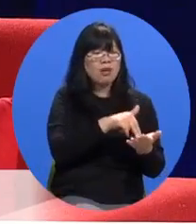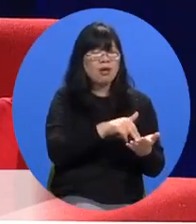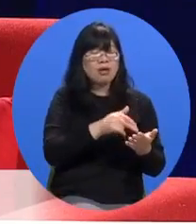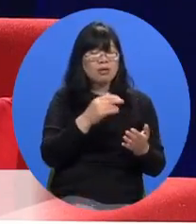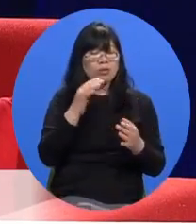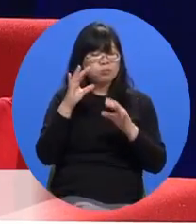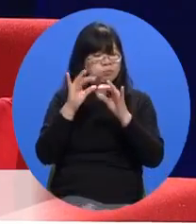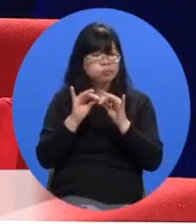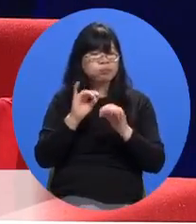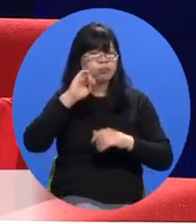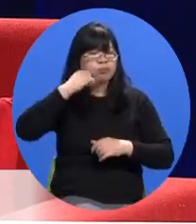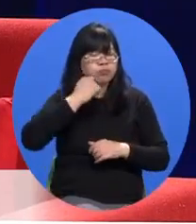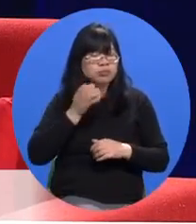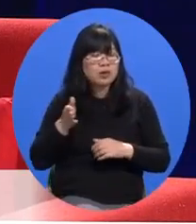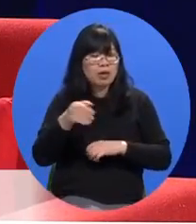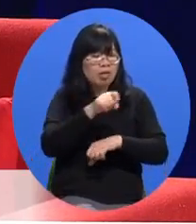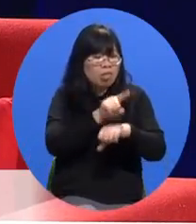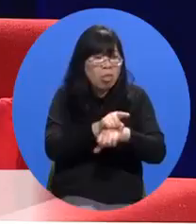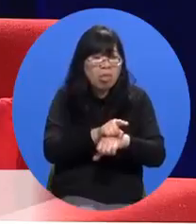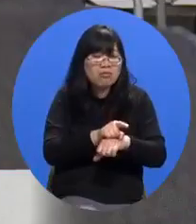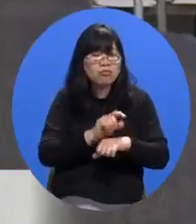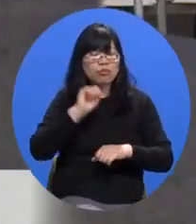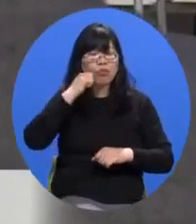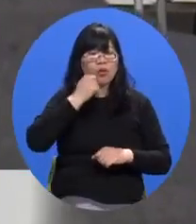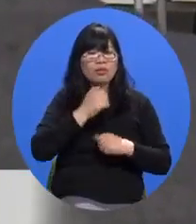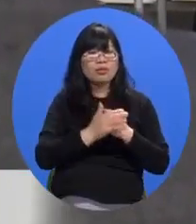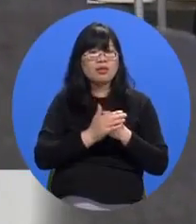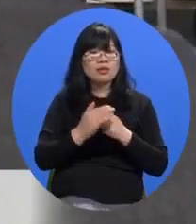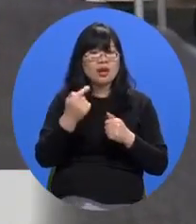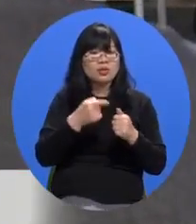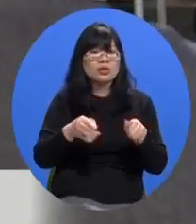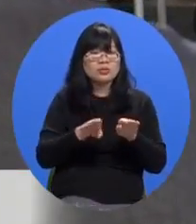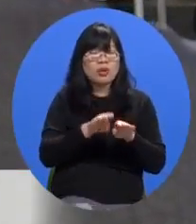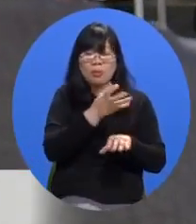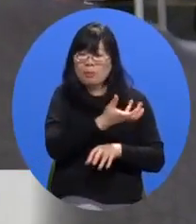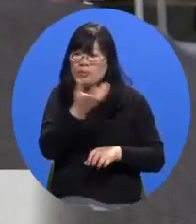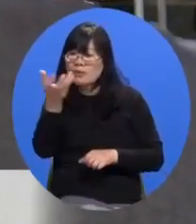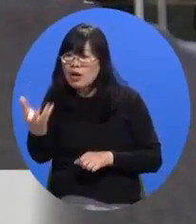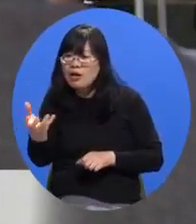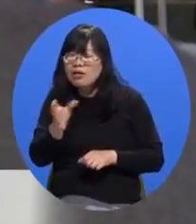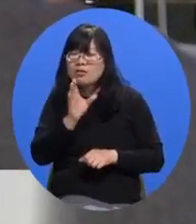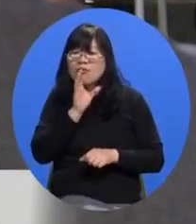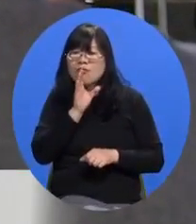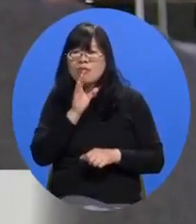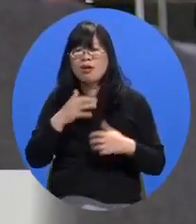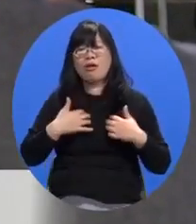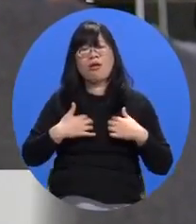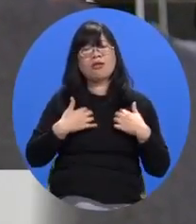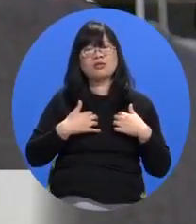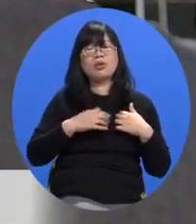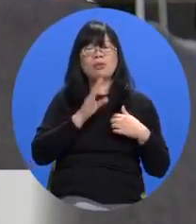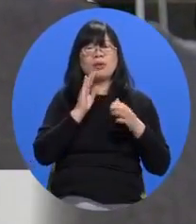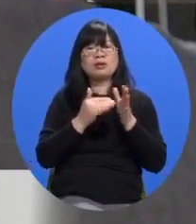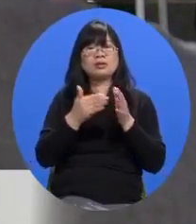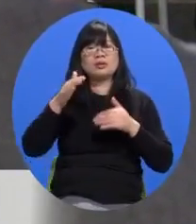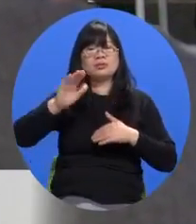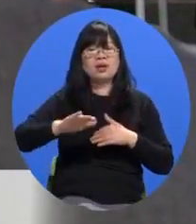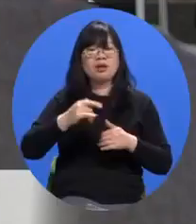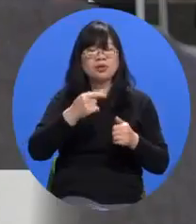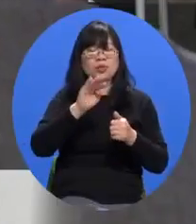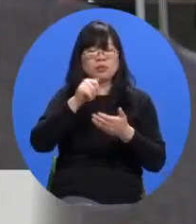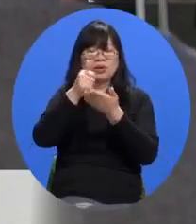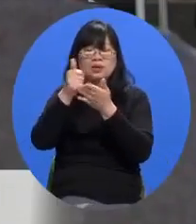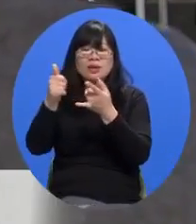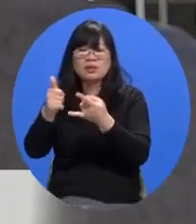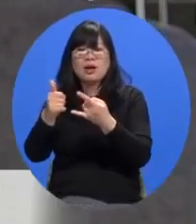없다라고 네. 판단이 되고요. 이러한 어떤 기구를 교육청으로 이관한다라고 하는 것은 정말 환영할 부분인데 교육부